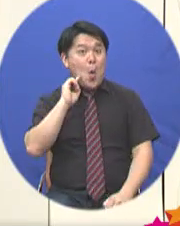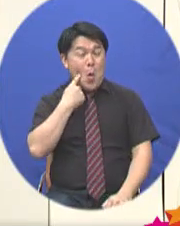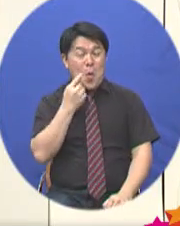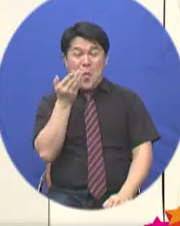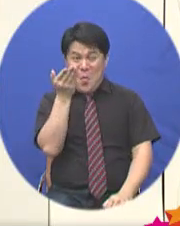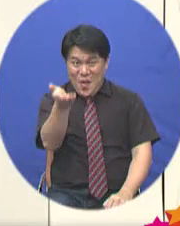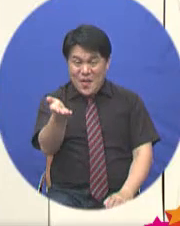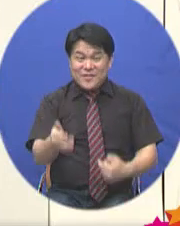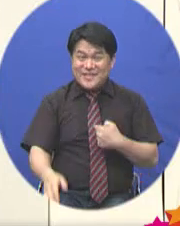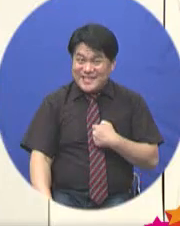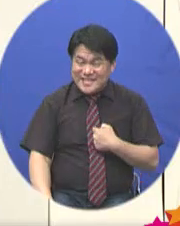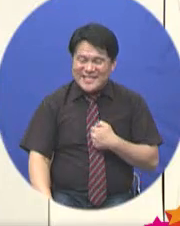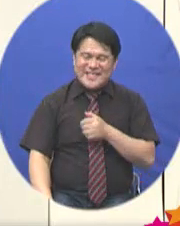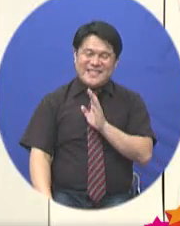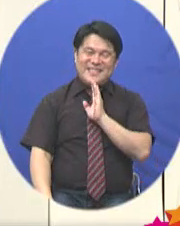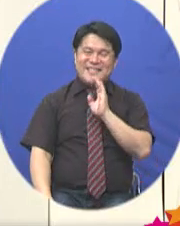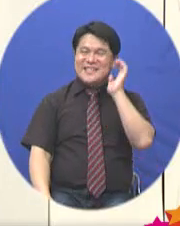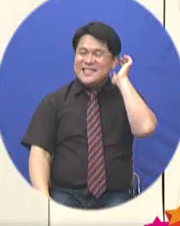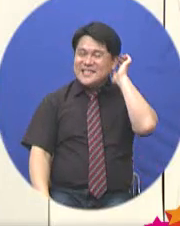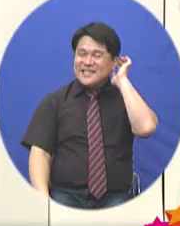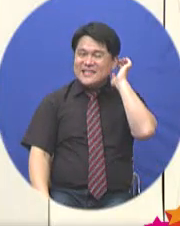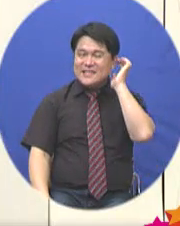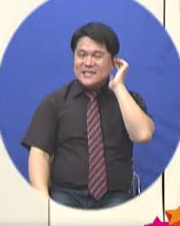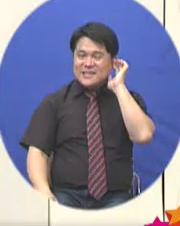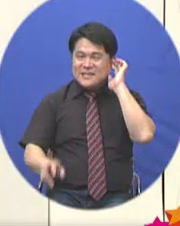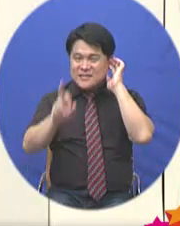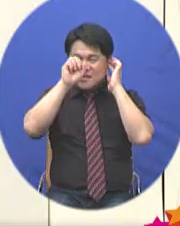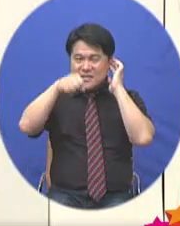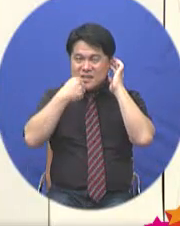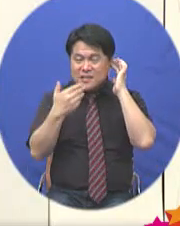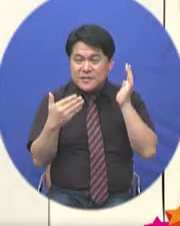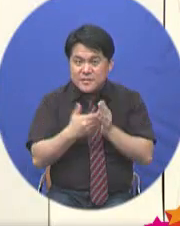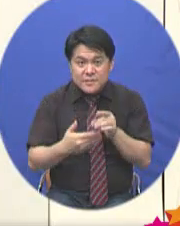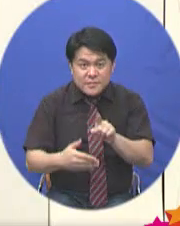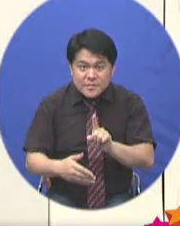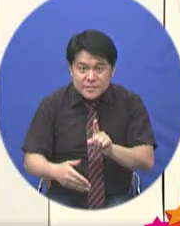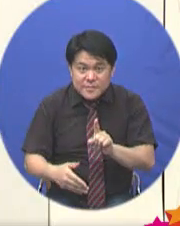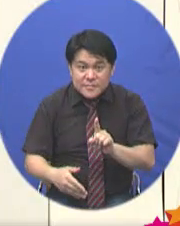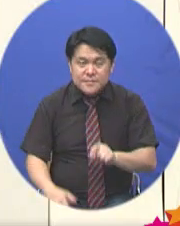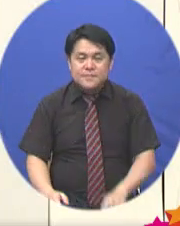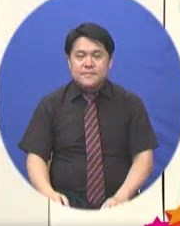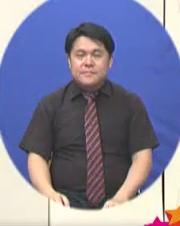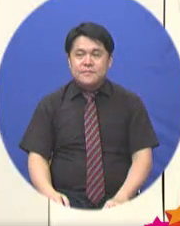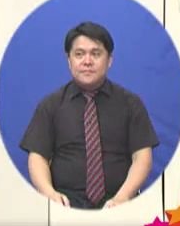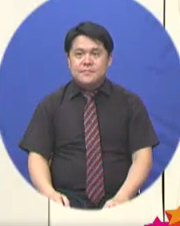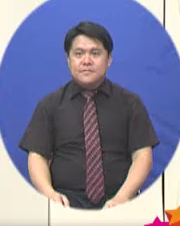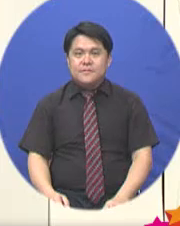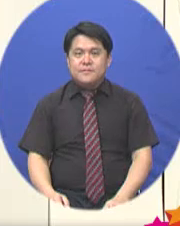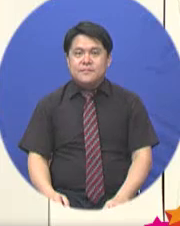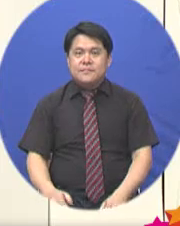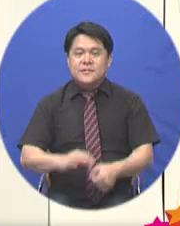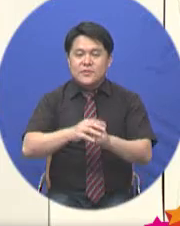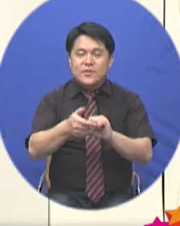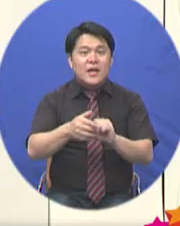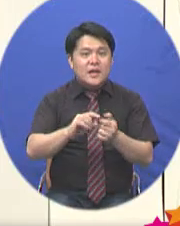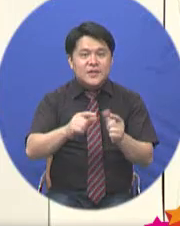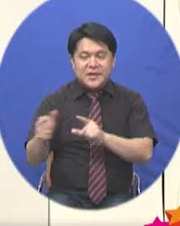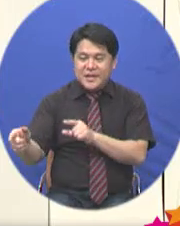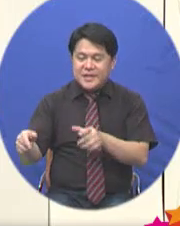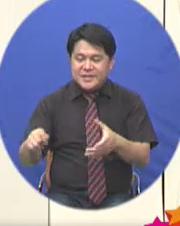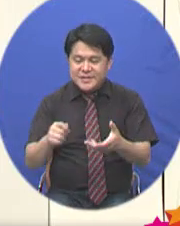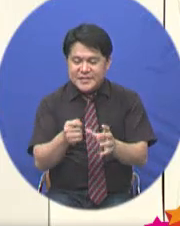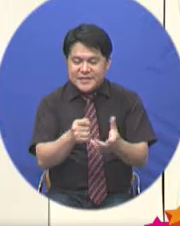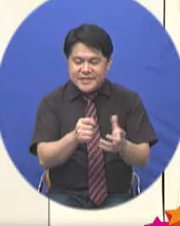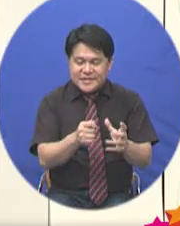네. 그러세요? 네. 네. 점심 드셨어요? 점심, 과일도 먹었어요.